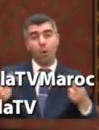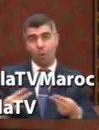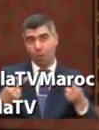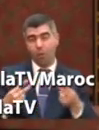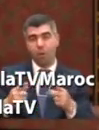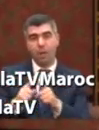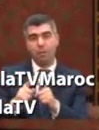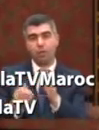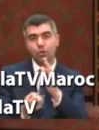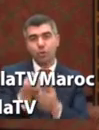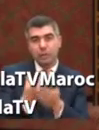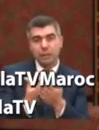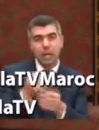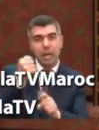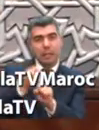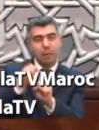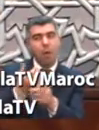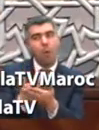الطريقة باش كتشتغل أسواق الجملة.